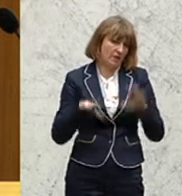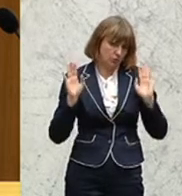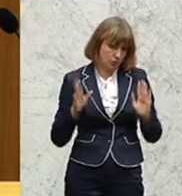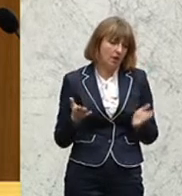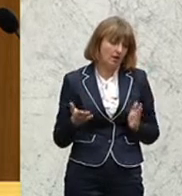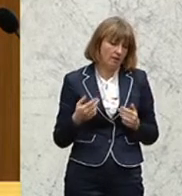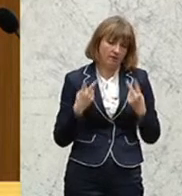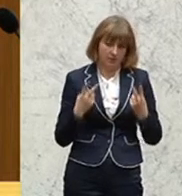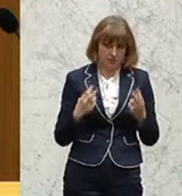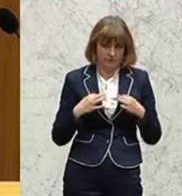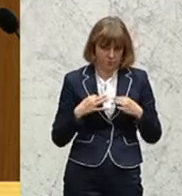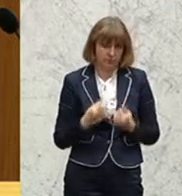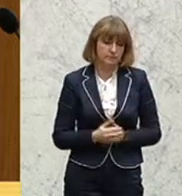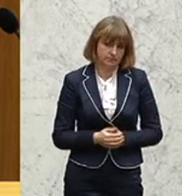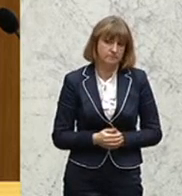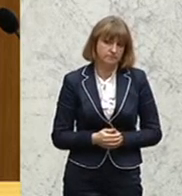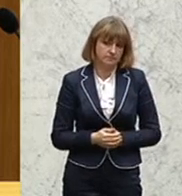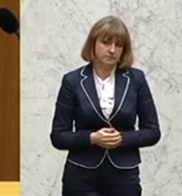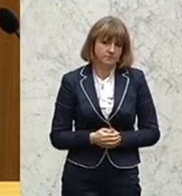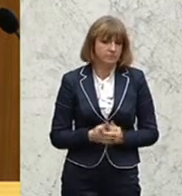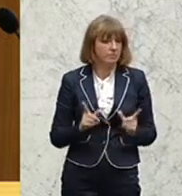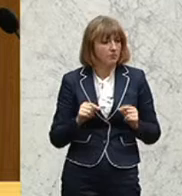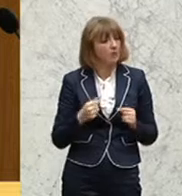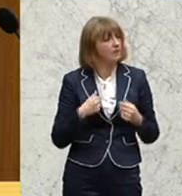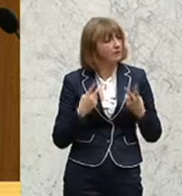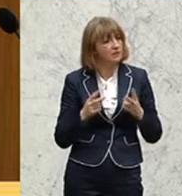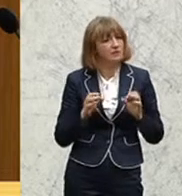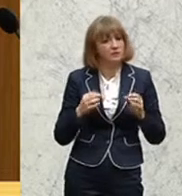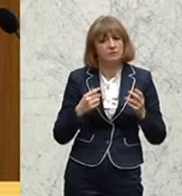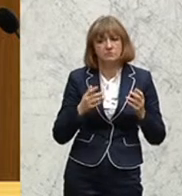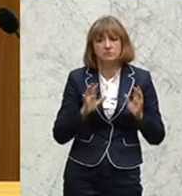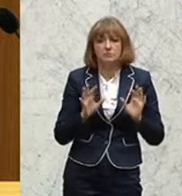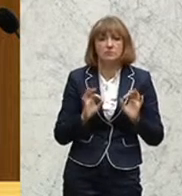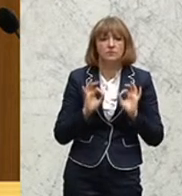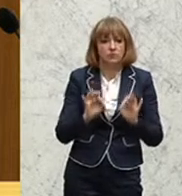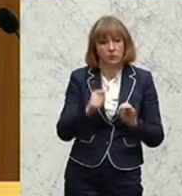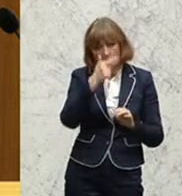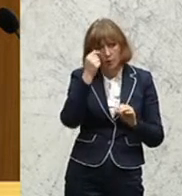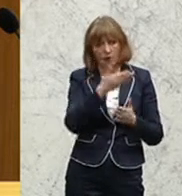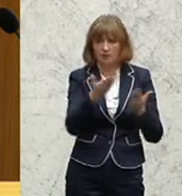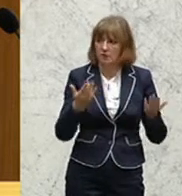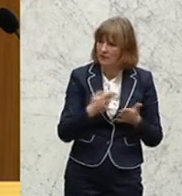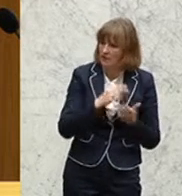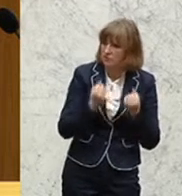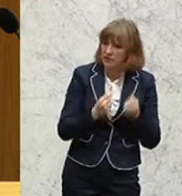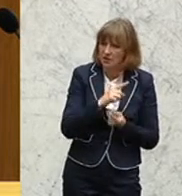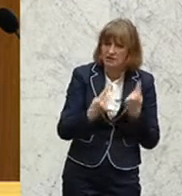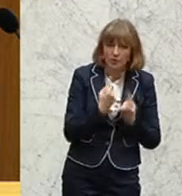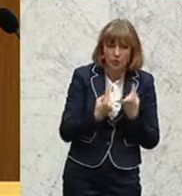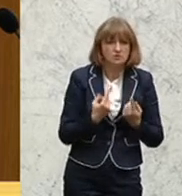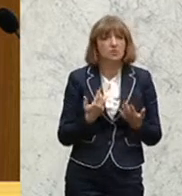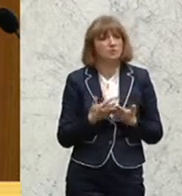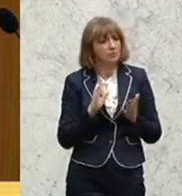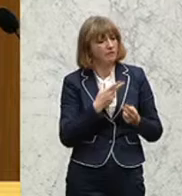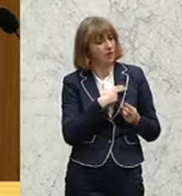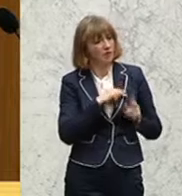mich essentiell und wichtig. Wir sind es der Bevölkerung schuldig, in sehr schwierigen Situationen Politik mit Verantwortung und mit